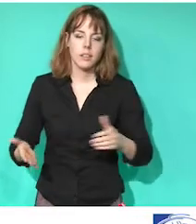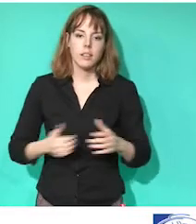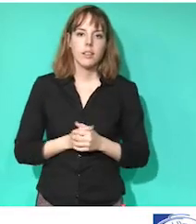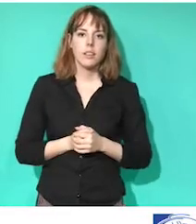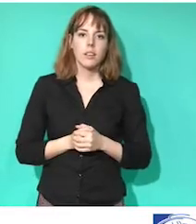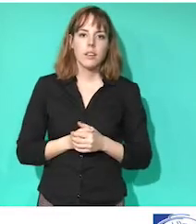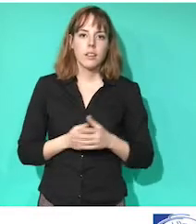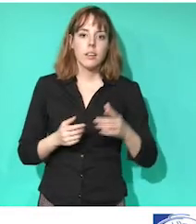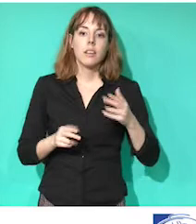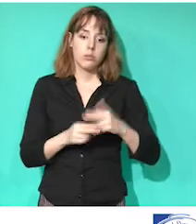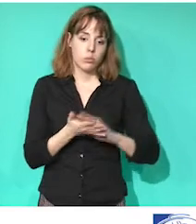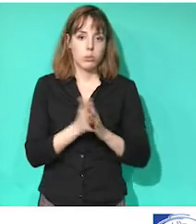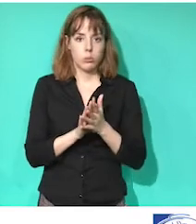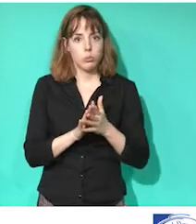communicante.